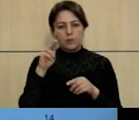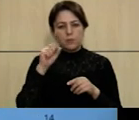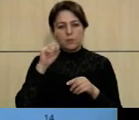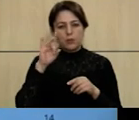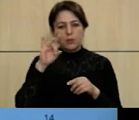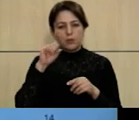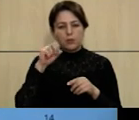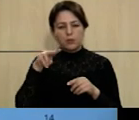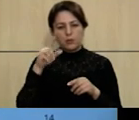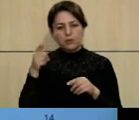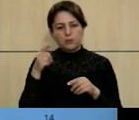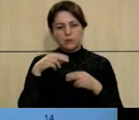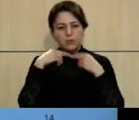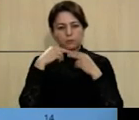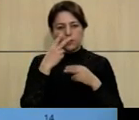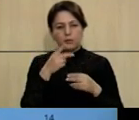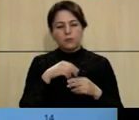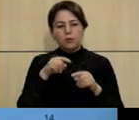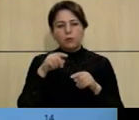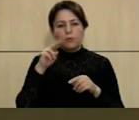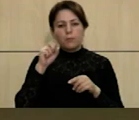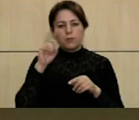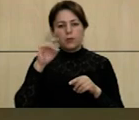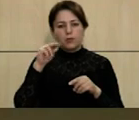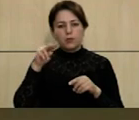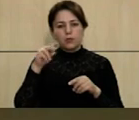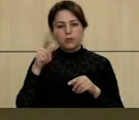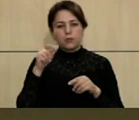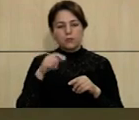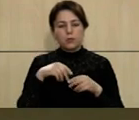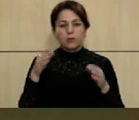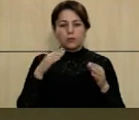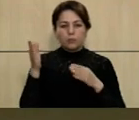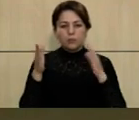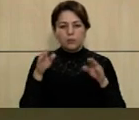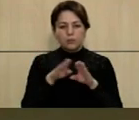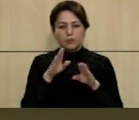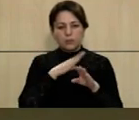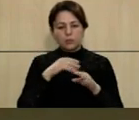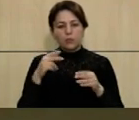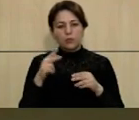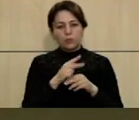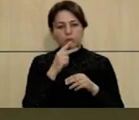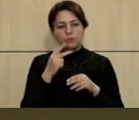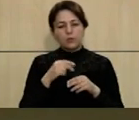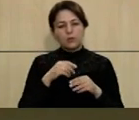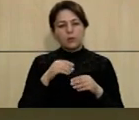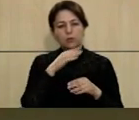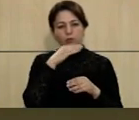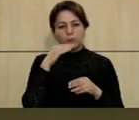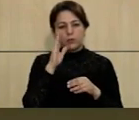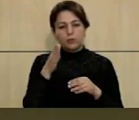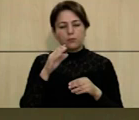diqqatimizni jamlaymiz. Demak, bu paralleligramning tomonlari teng bo'lgandan keyin 3 marta orttiramiz AA1 ning